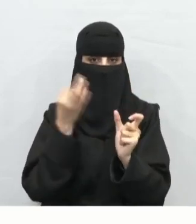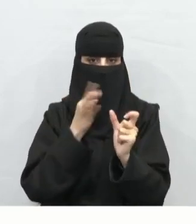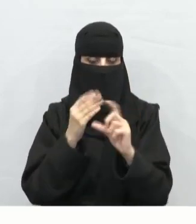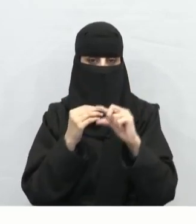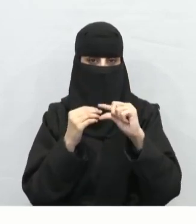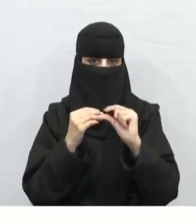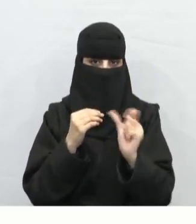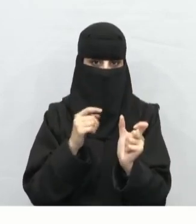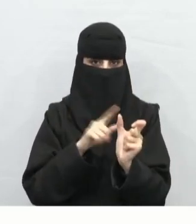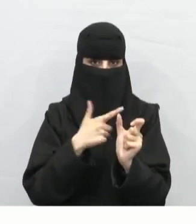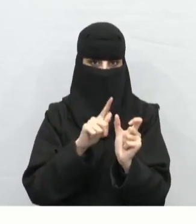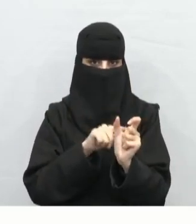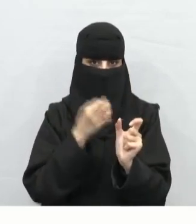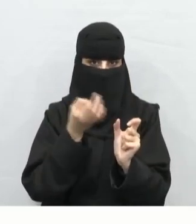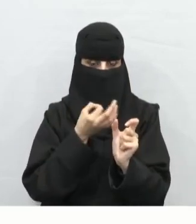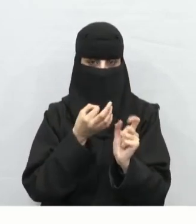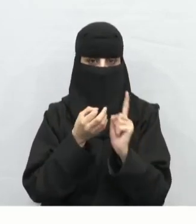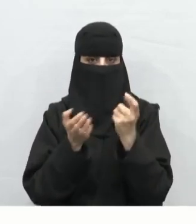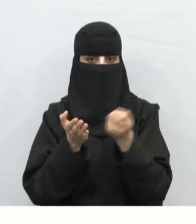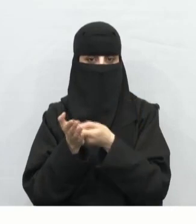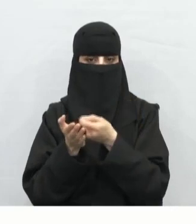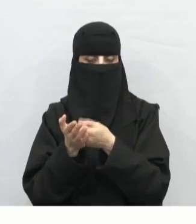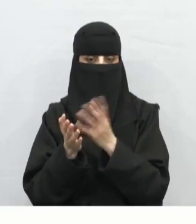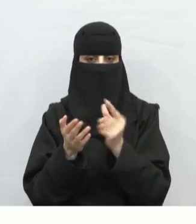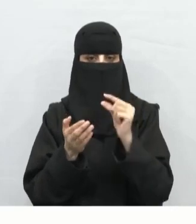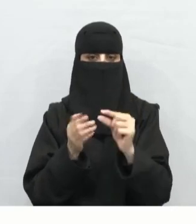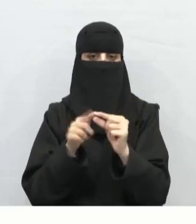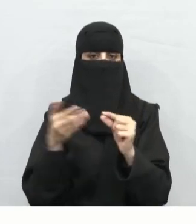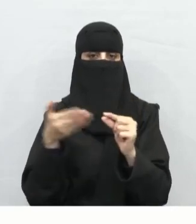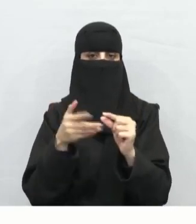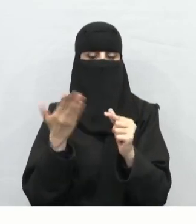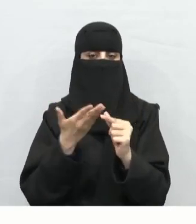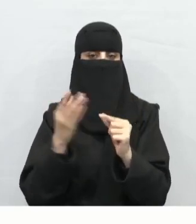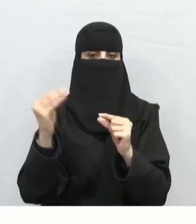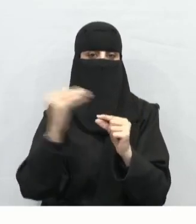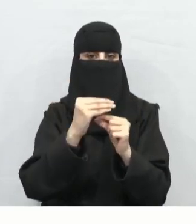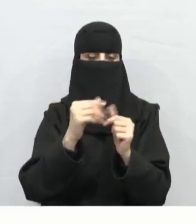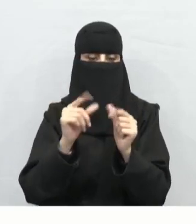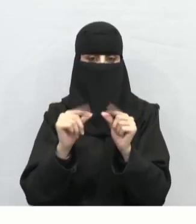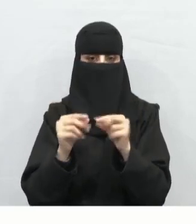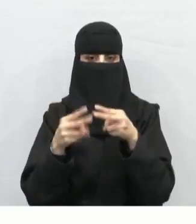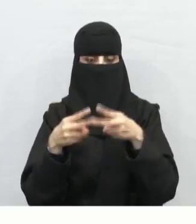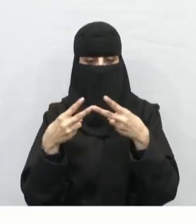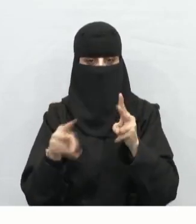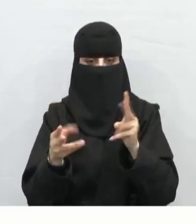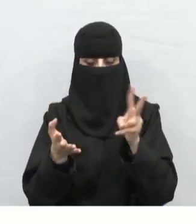مره اخرى احبابي الطلاب الطالبات هي يقراوا قال صالح